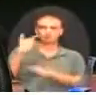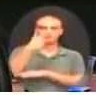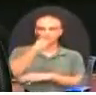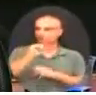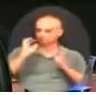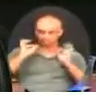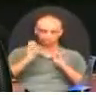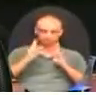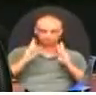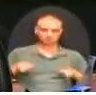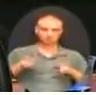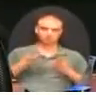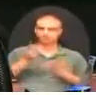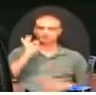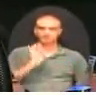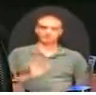זה חד משמעי,